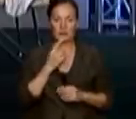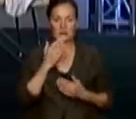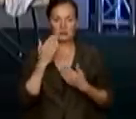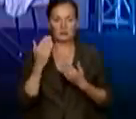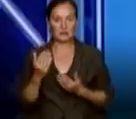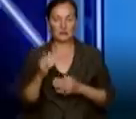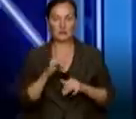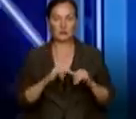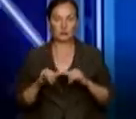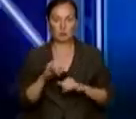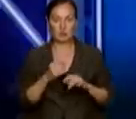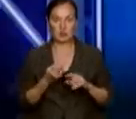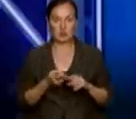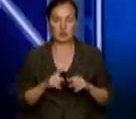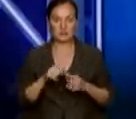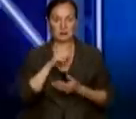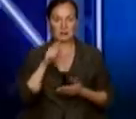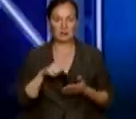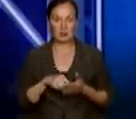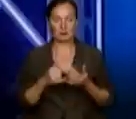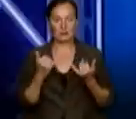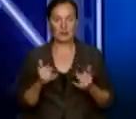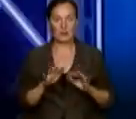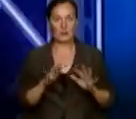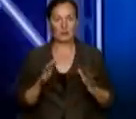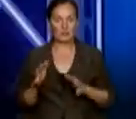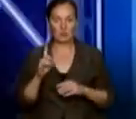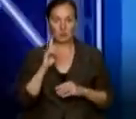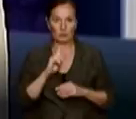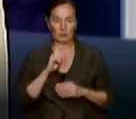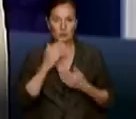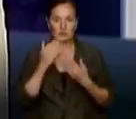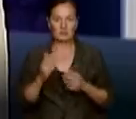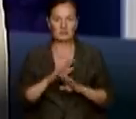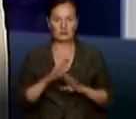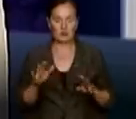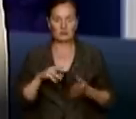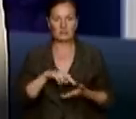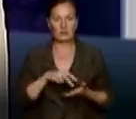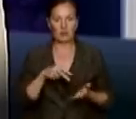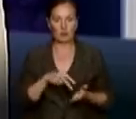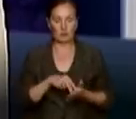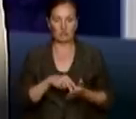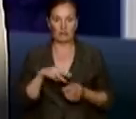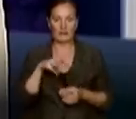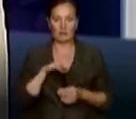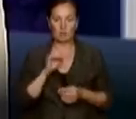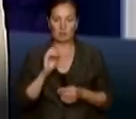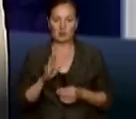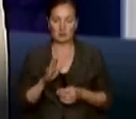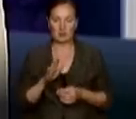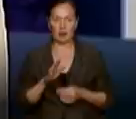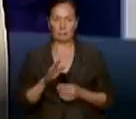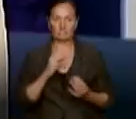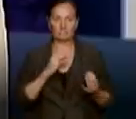питанням? На даний момент ще поки що не зверталися, але плануємо. Я знаю, що Мирослав вів безпосередньо розмови